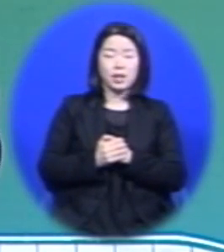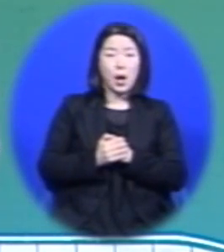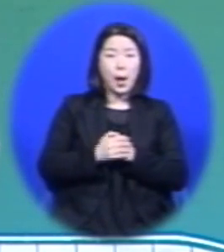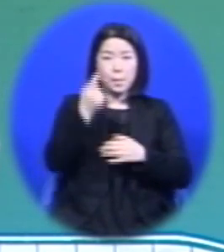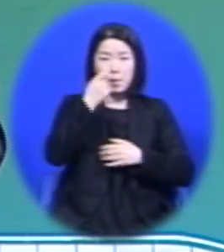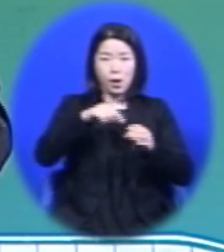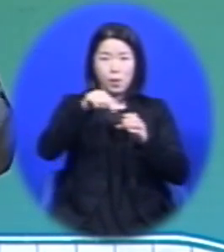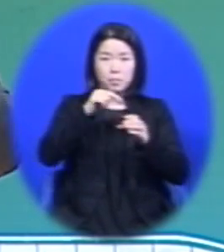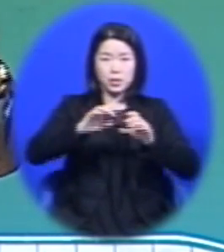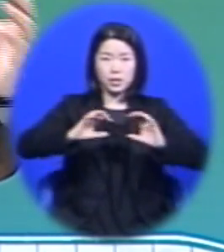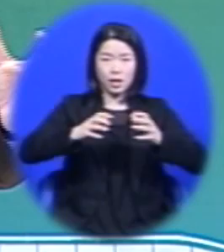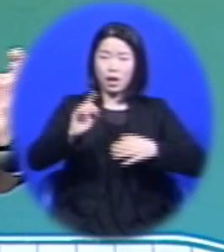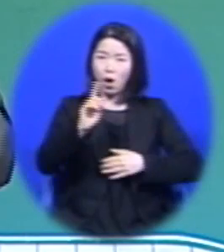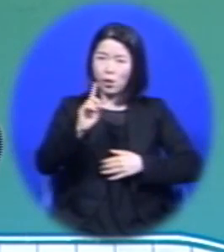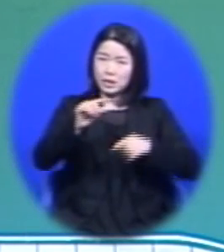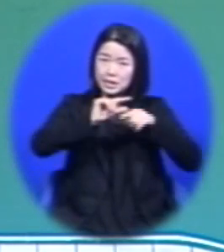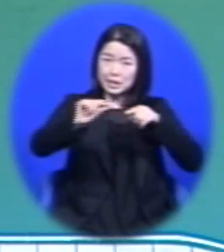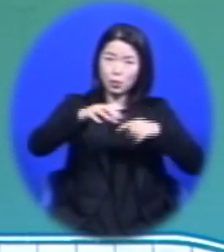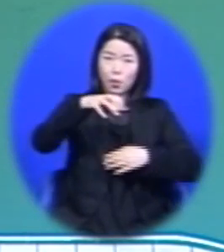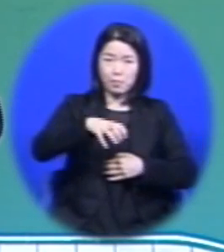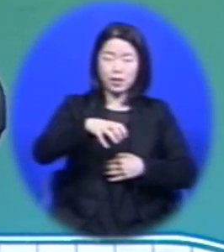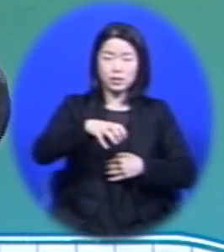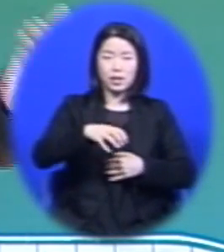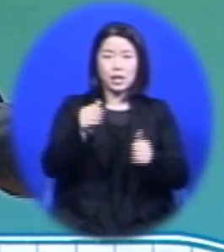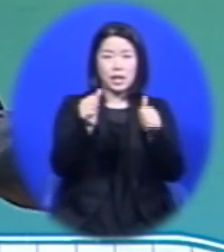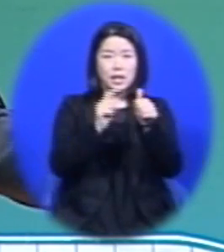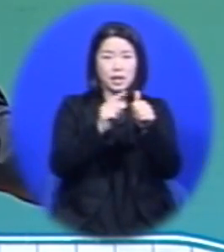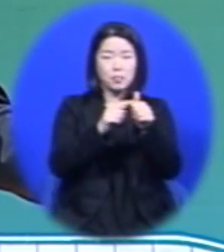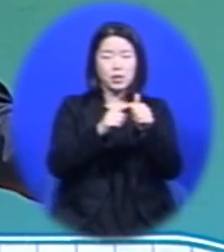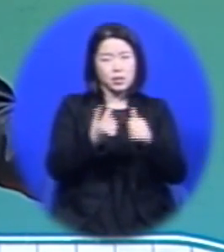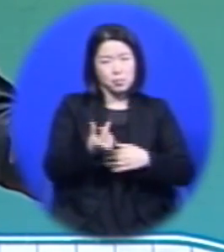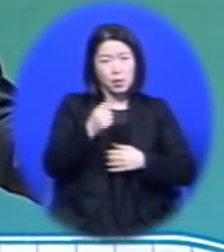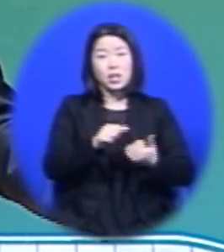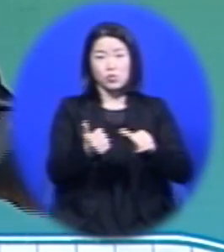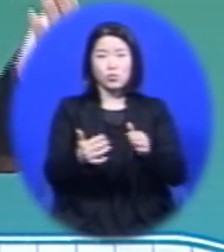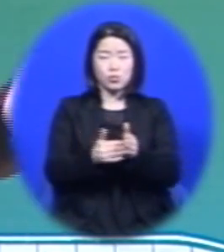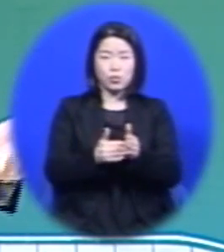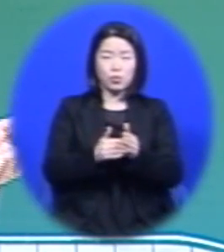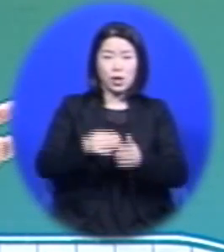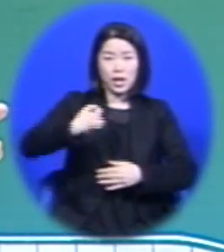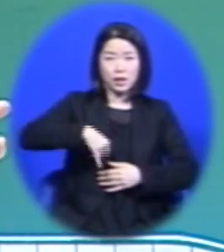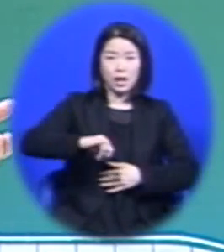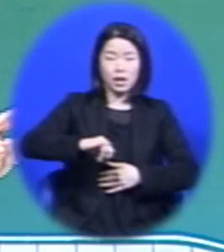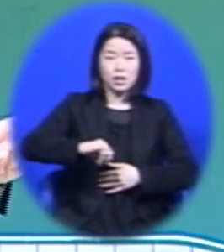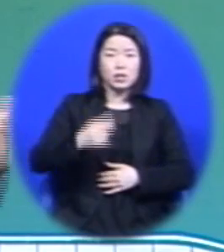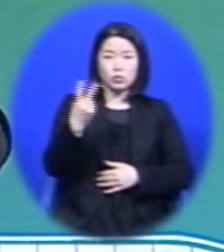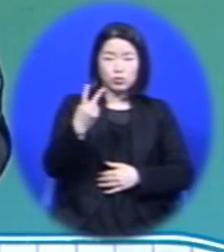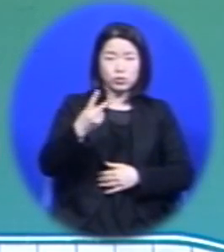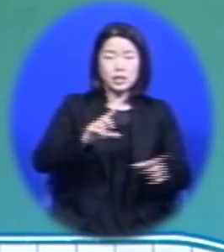브라질의 어느 한 시골 마을에 남편이 일찍 세상을 떠나고 딸을 데리고